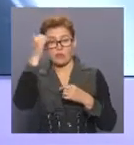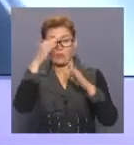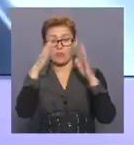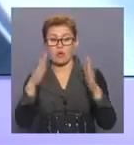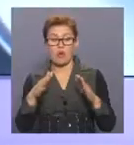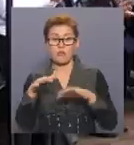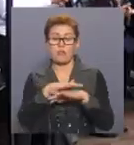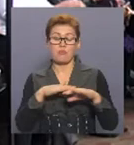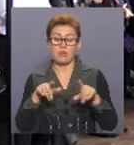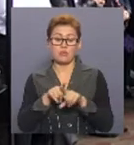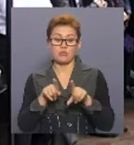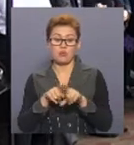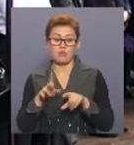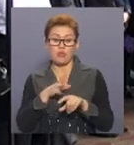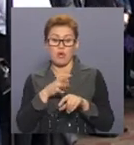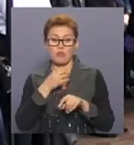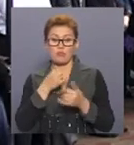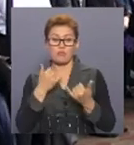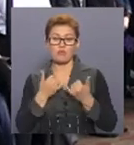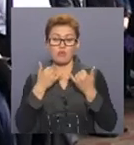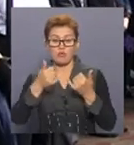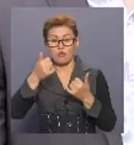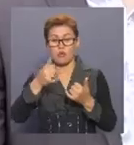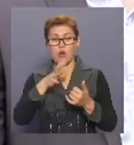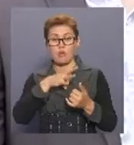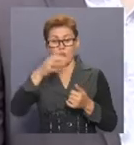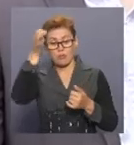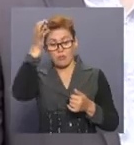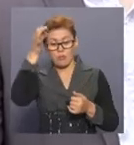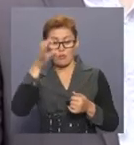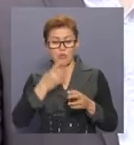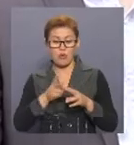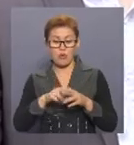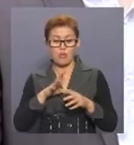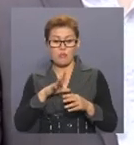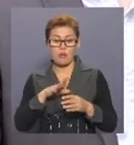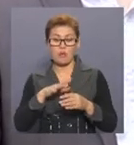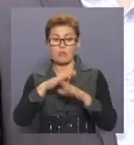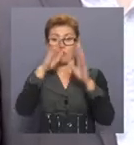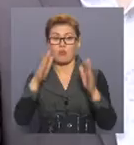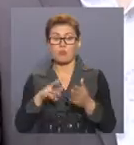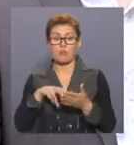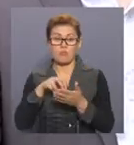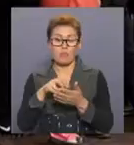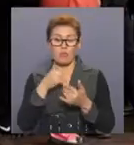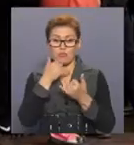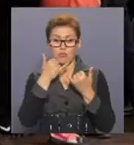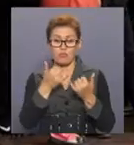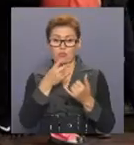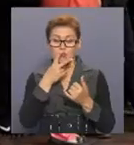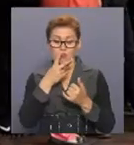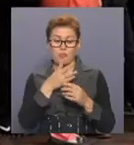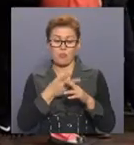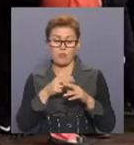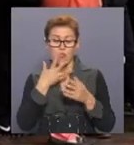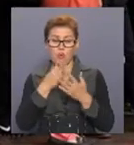жиналған жұртшылық алаш арыстарын құрметпен еске алып, олардың рухына тағзым етті. Халқына пана болған тұлға Тұрар Рысқұлов өз ұлты